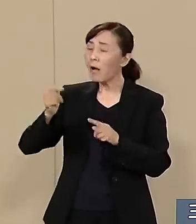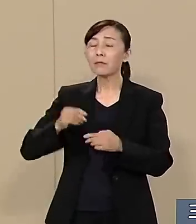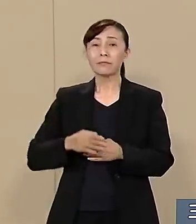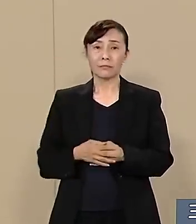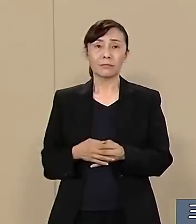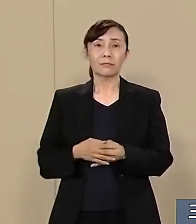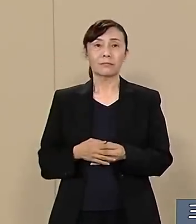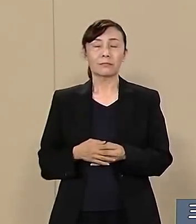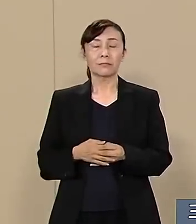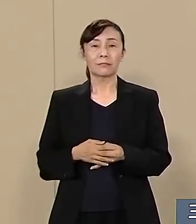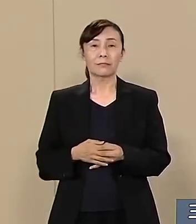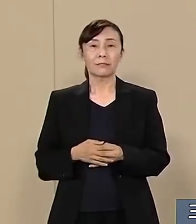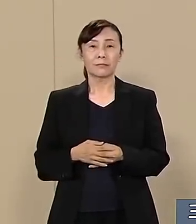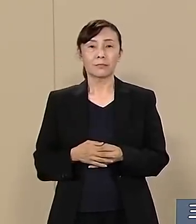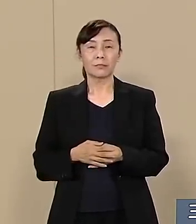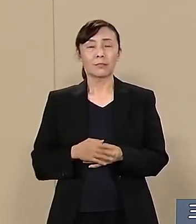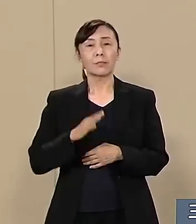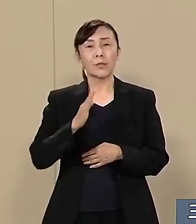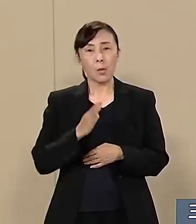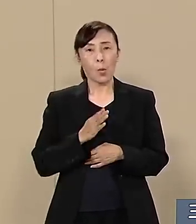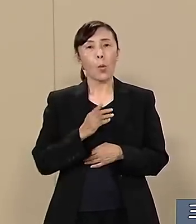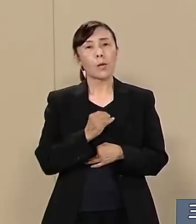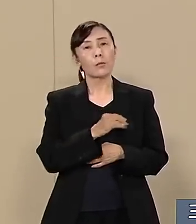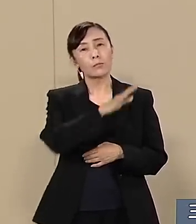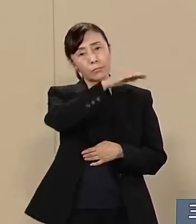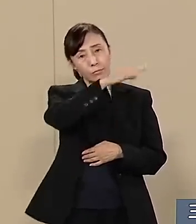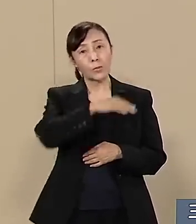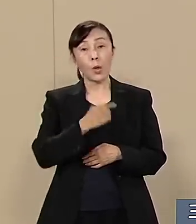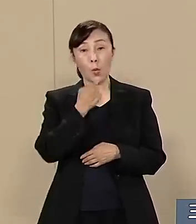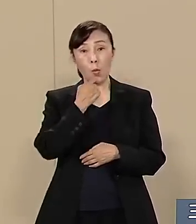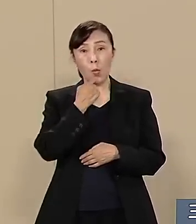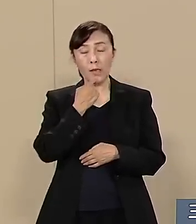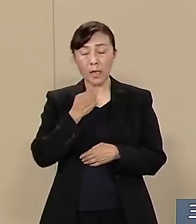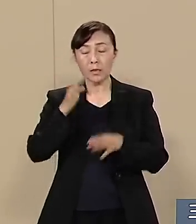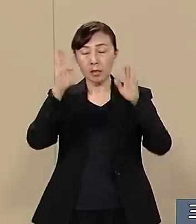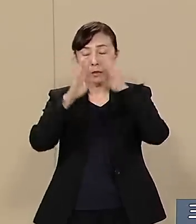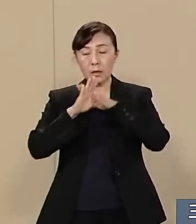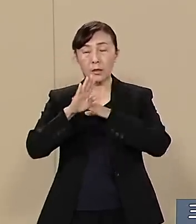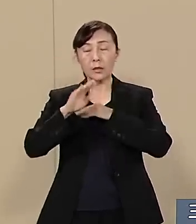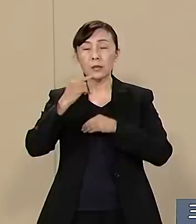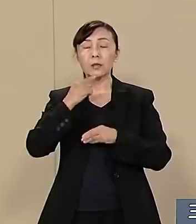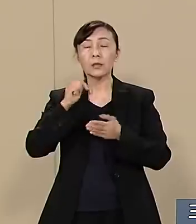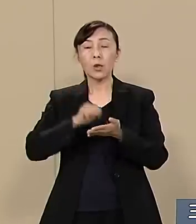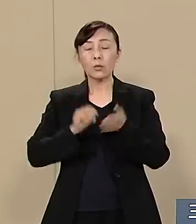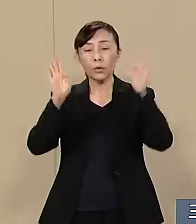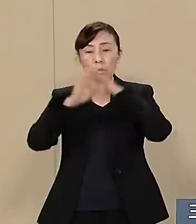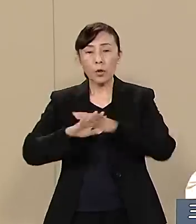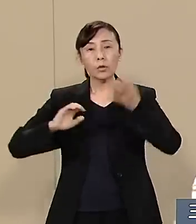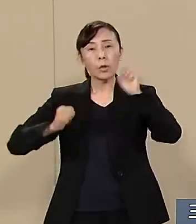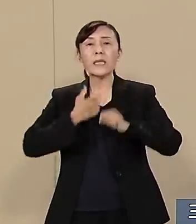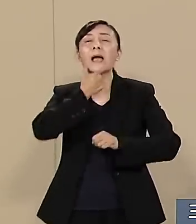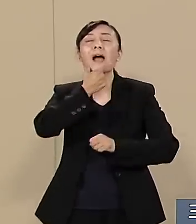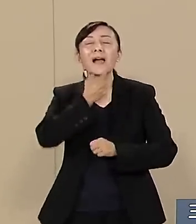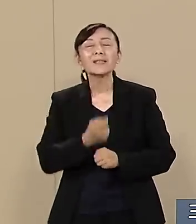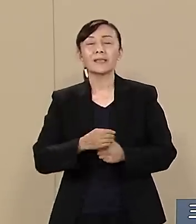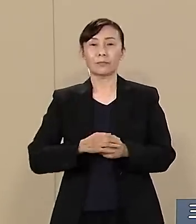かだけどねじゃあん家大河ドラマ大好きやでん